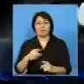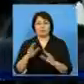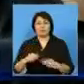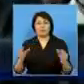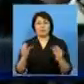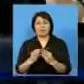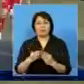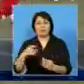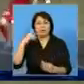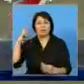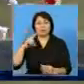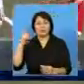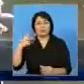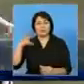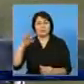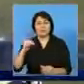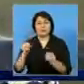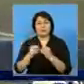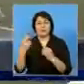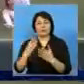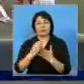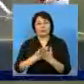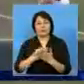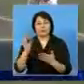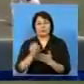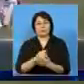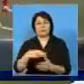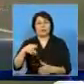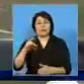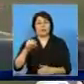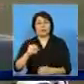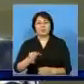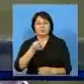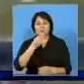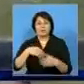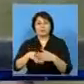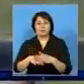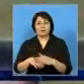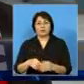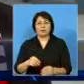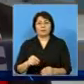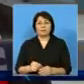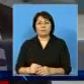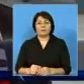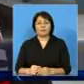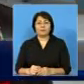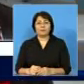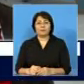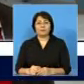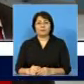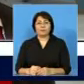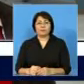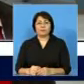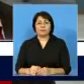команда Қазақстан 1-ші лигасының 12 турында сәтті ойын көрсетіп, Премьер лигаға мерзімінен бұрын шықты. Как любой чемпионат, первая лига,